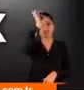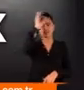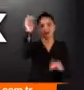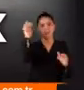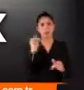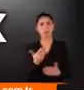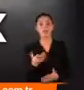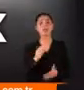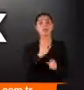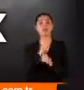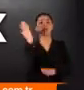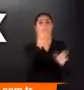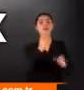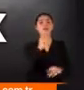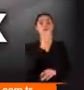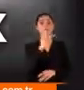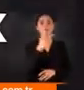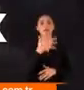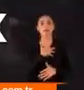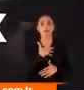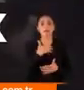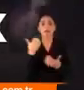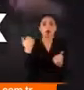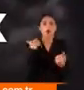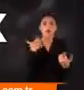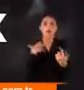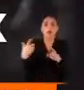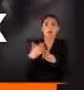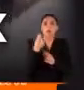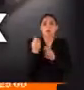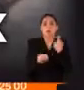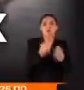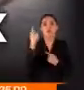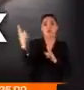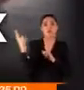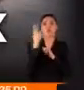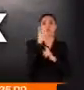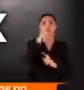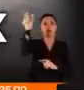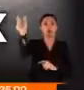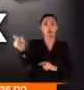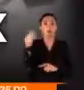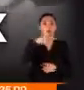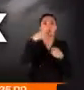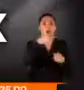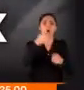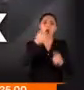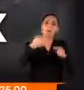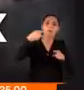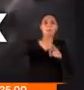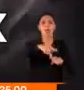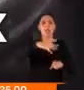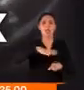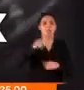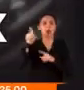geldi. Şiddet mağduru kadın iki büklüm halde kendini korumaya çalıştı. Karşısındaki eşkıya ise onu zorla arabaya